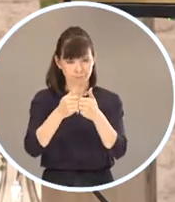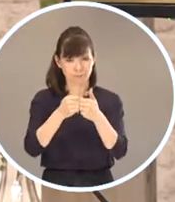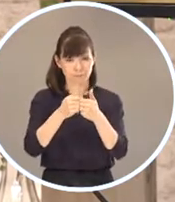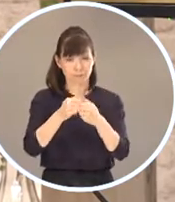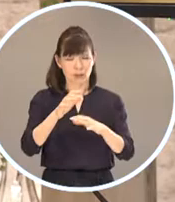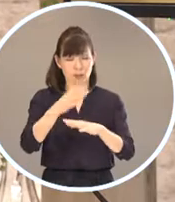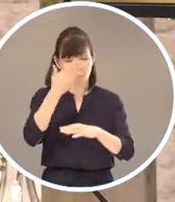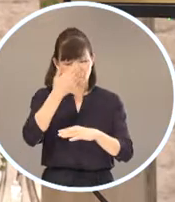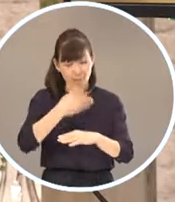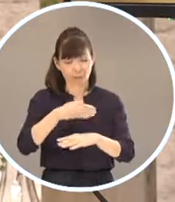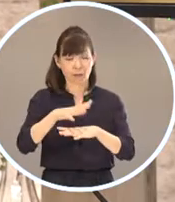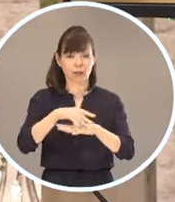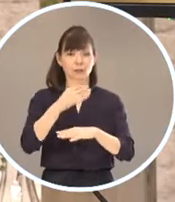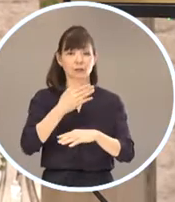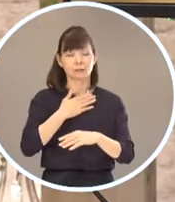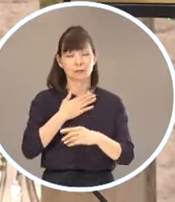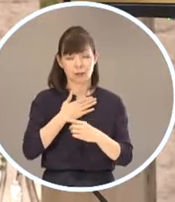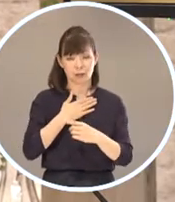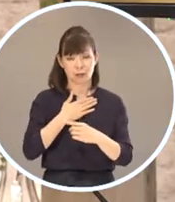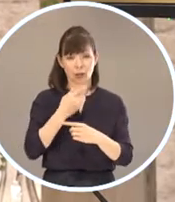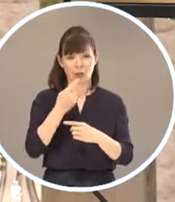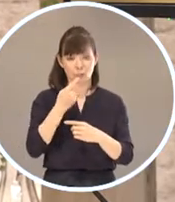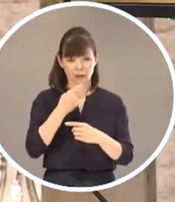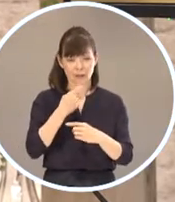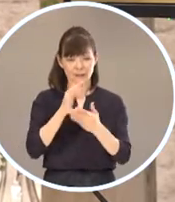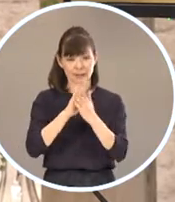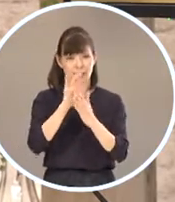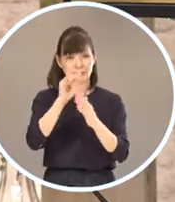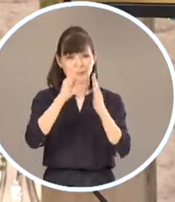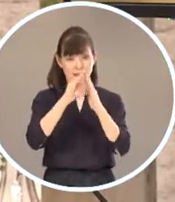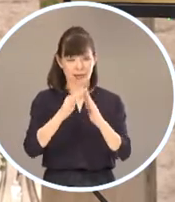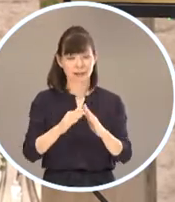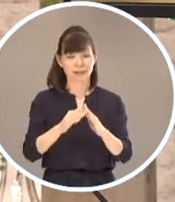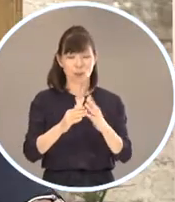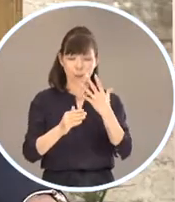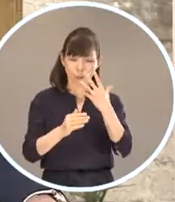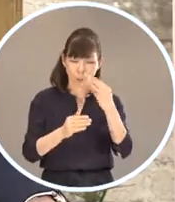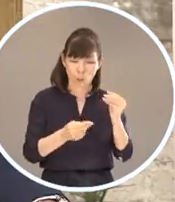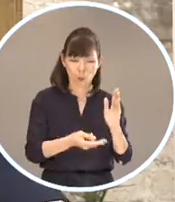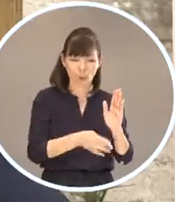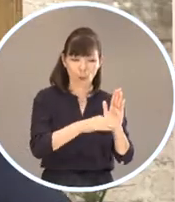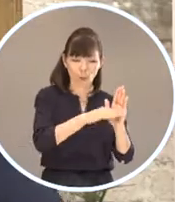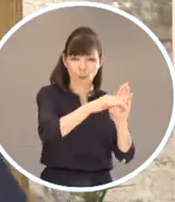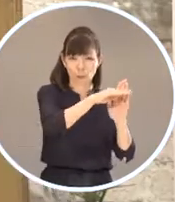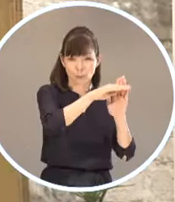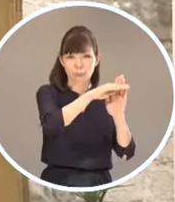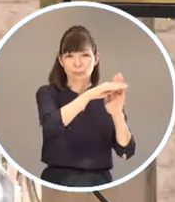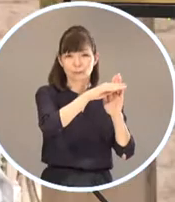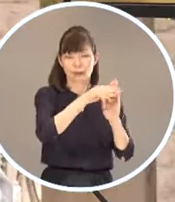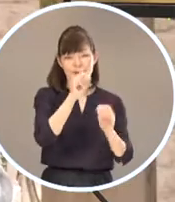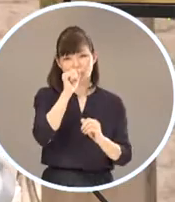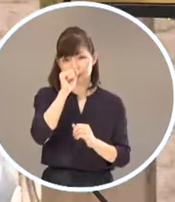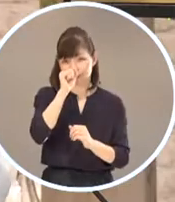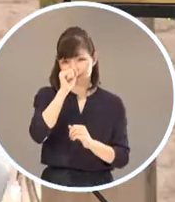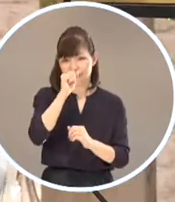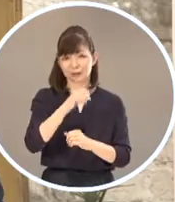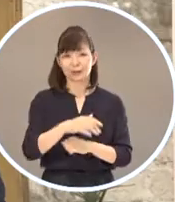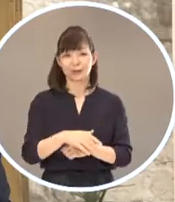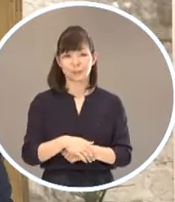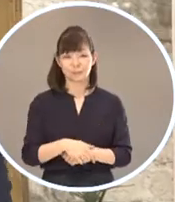知ることができて、もう私の中で県議会がトレンド入りしました。 いいですね、県議会トレンド入り、は